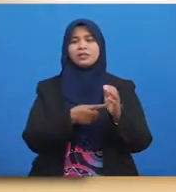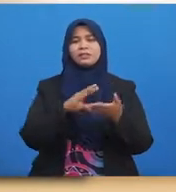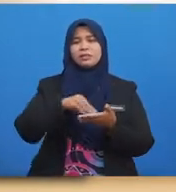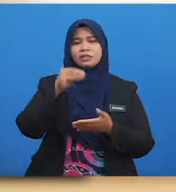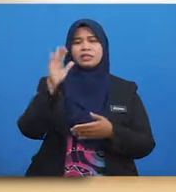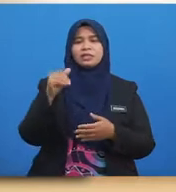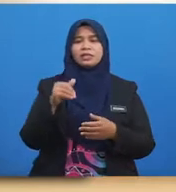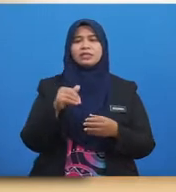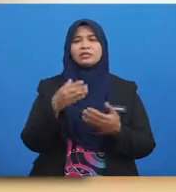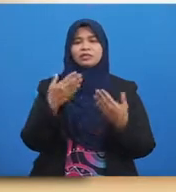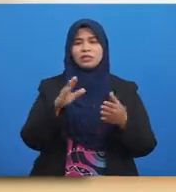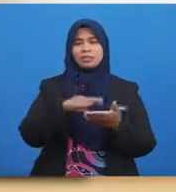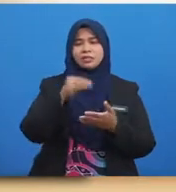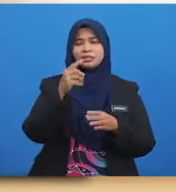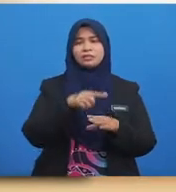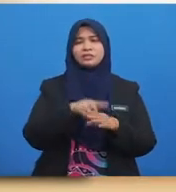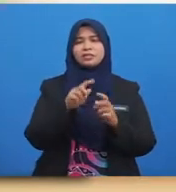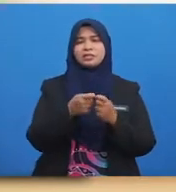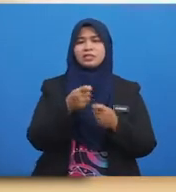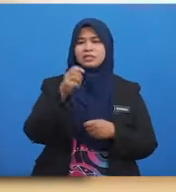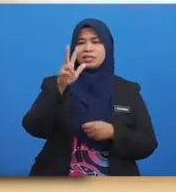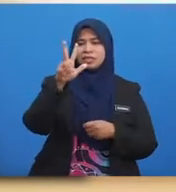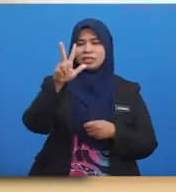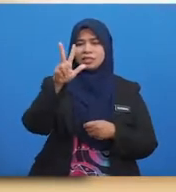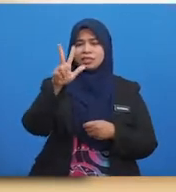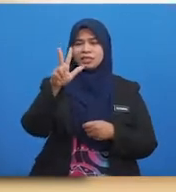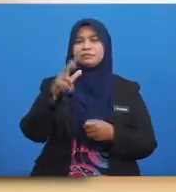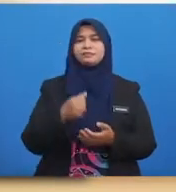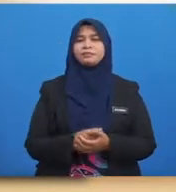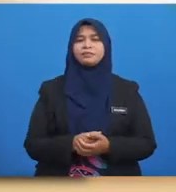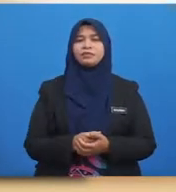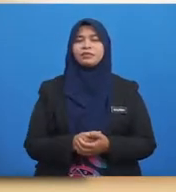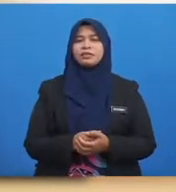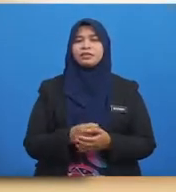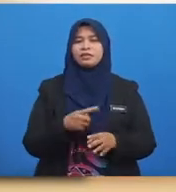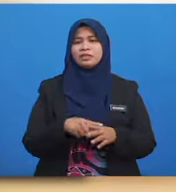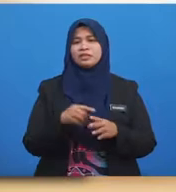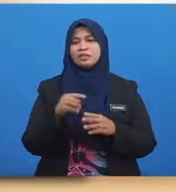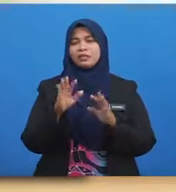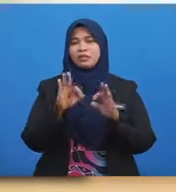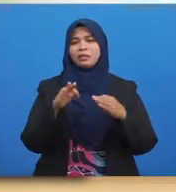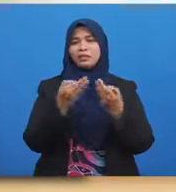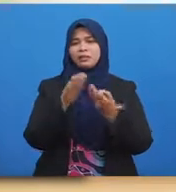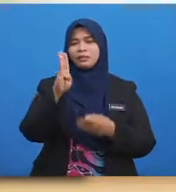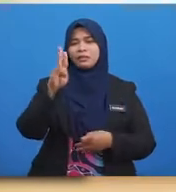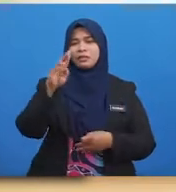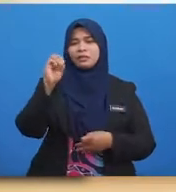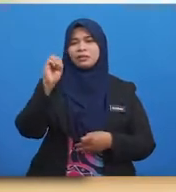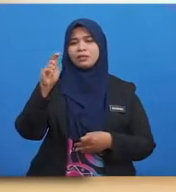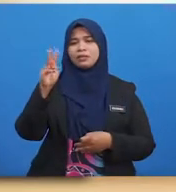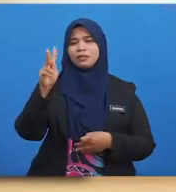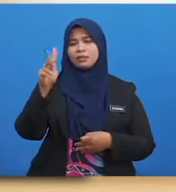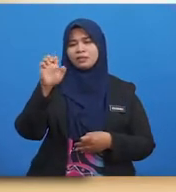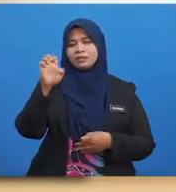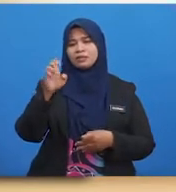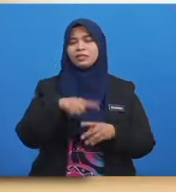di tingkatan 3 di bab 5 iaitu perluasan dinasti Brooke di Sarawak telah dilakukan oleh